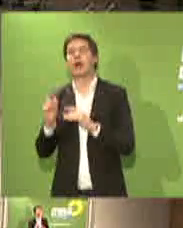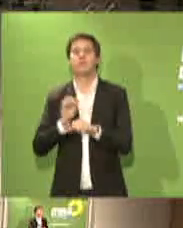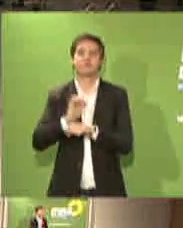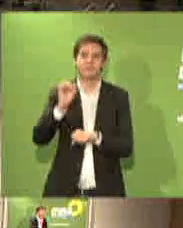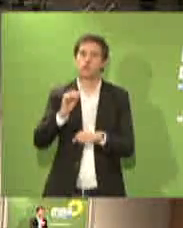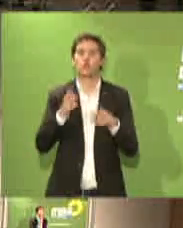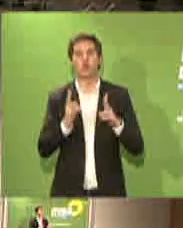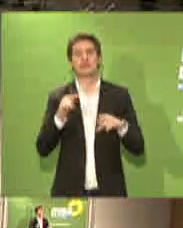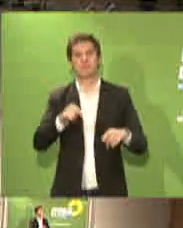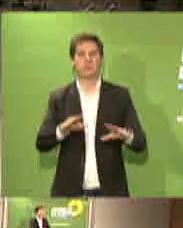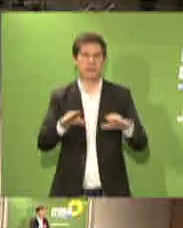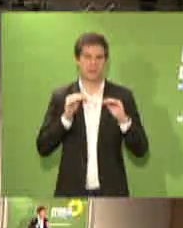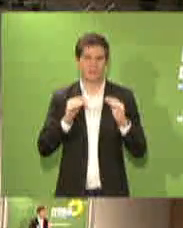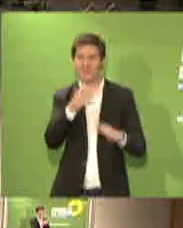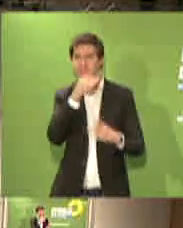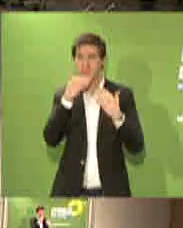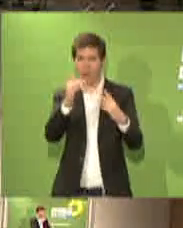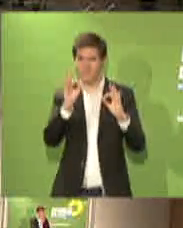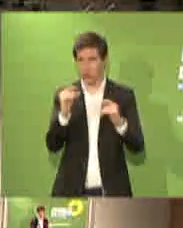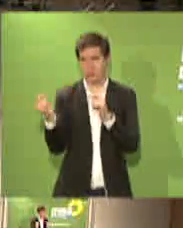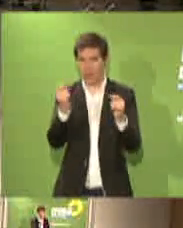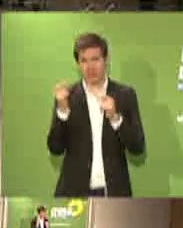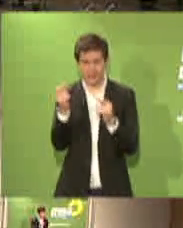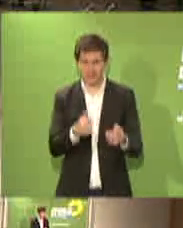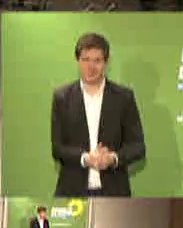angenommen. Ich danke euch für die interessante Debatte.